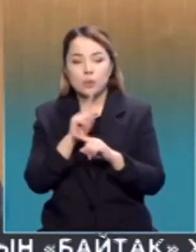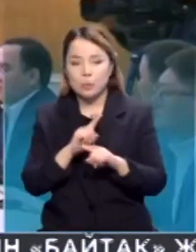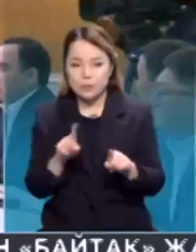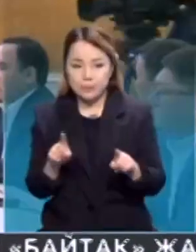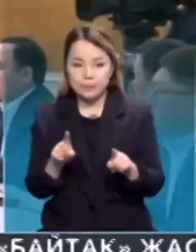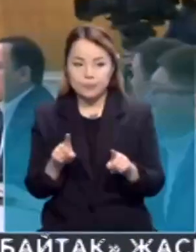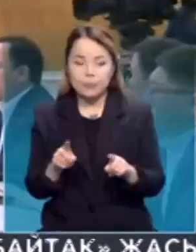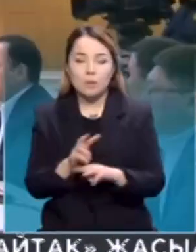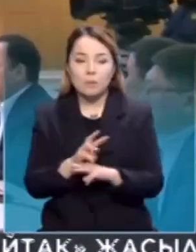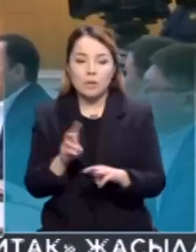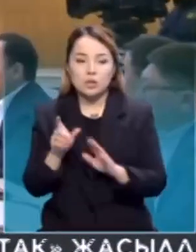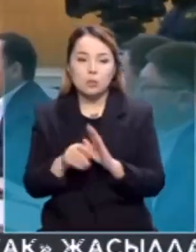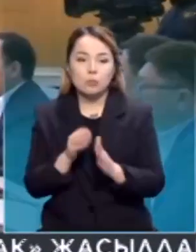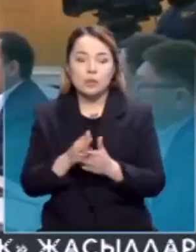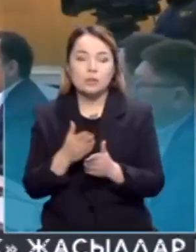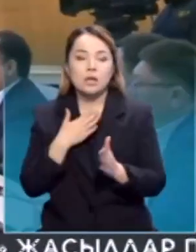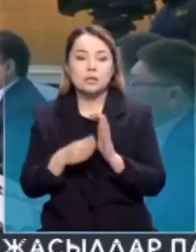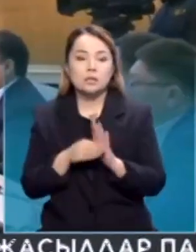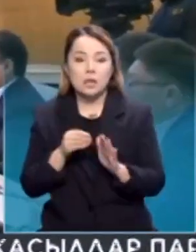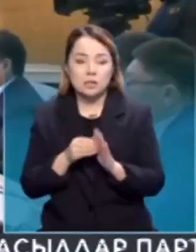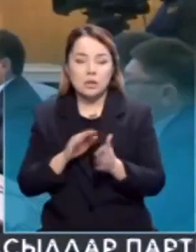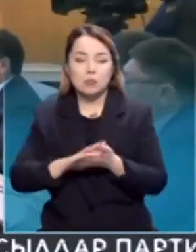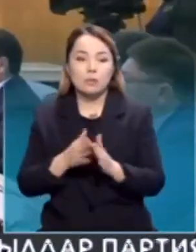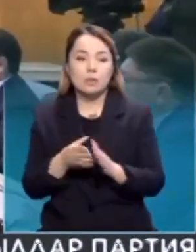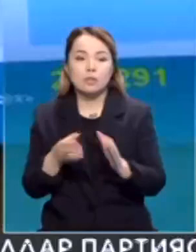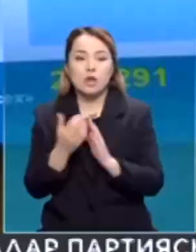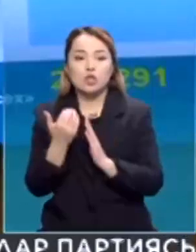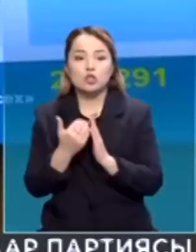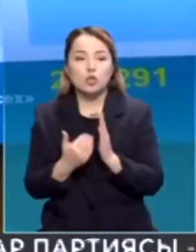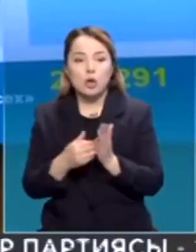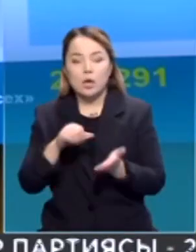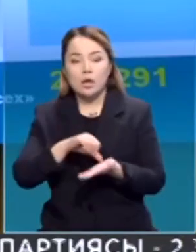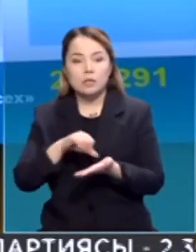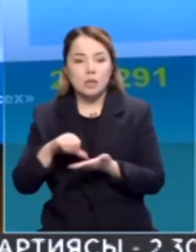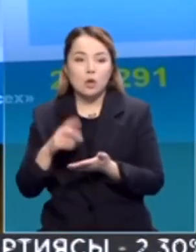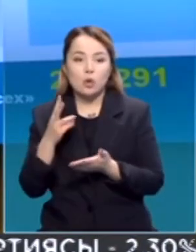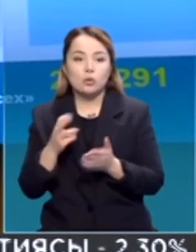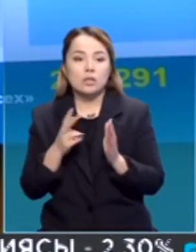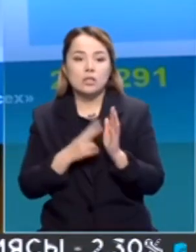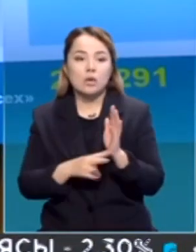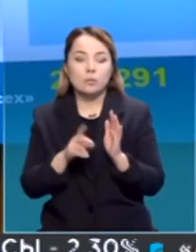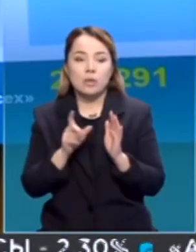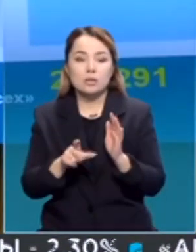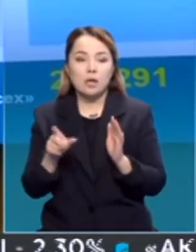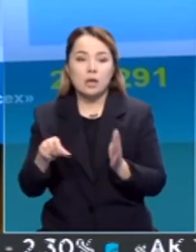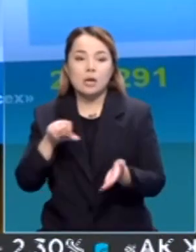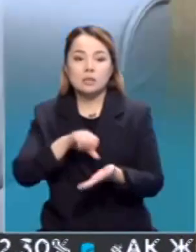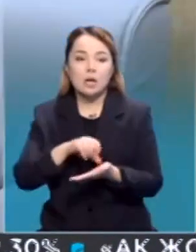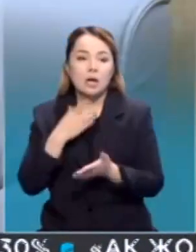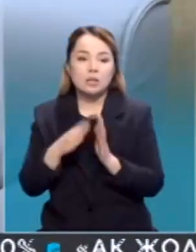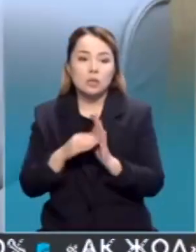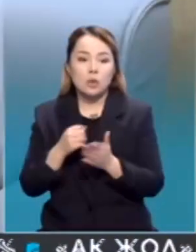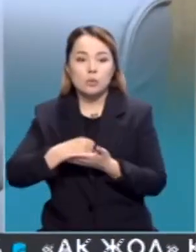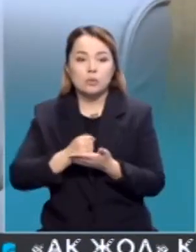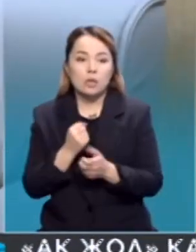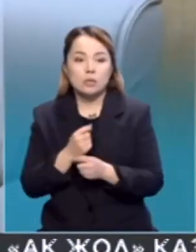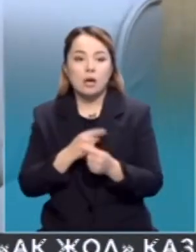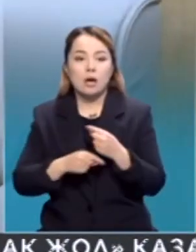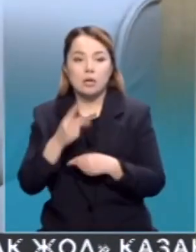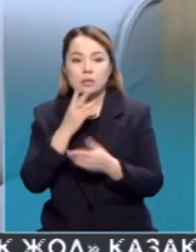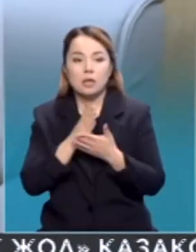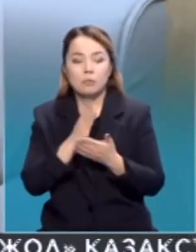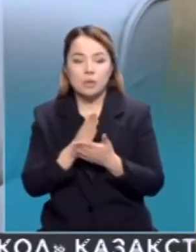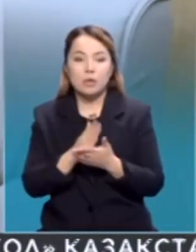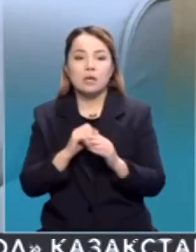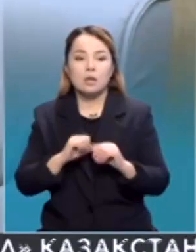алынбайды. Мәжіліс депутаттары сайлауына мажоритарлық жүйемен қатысқан 370 кандидаттың 104-іне сайлау жарнасы қайтарылды.